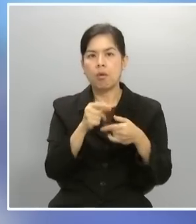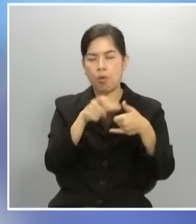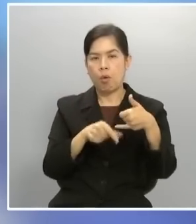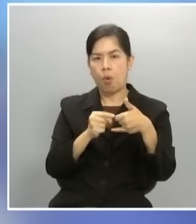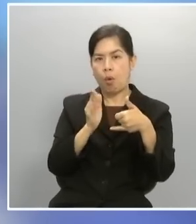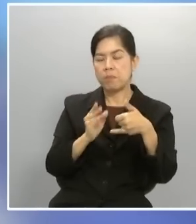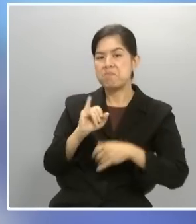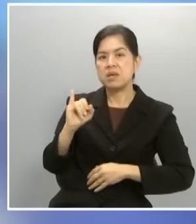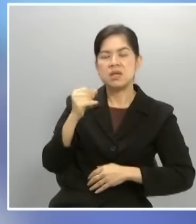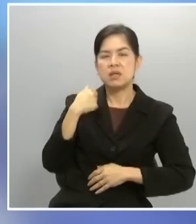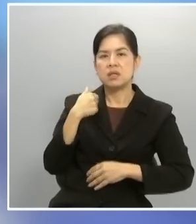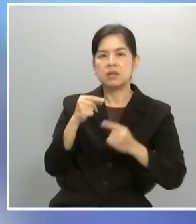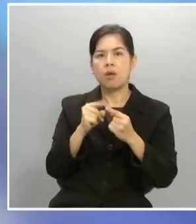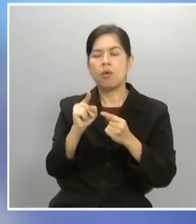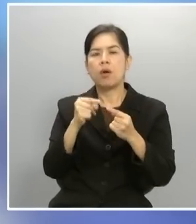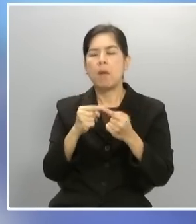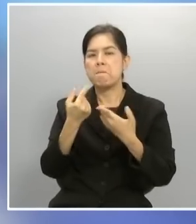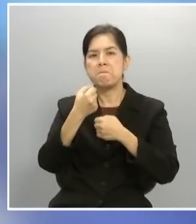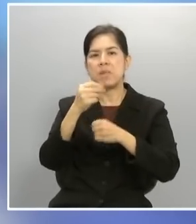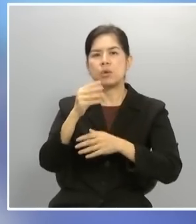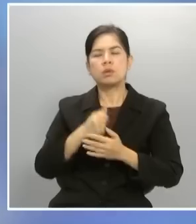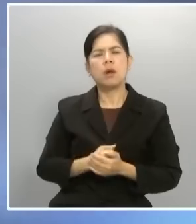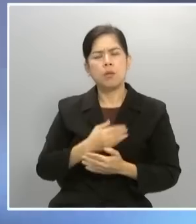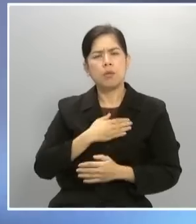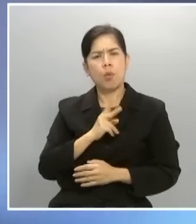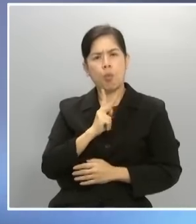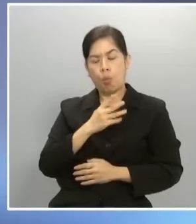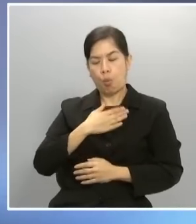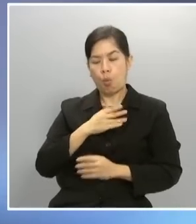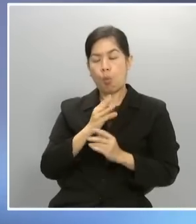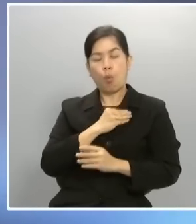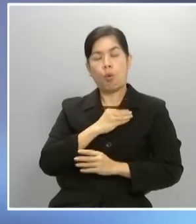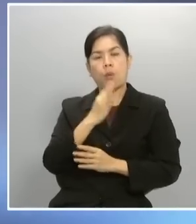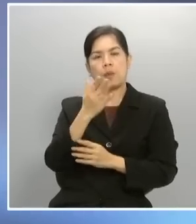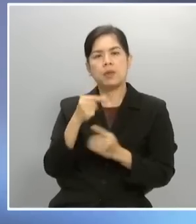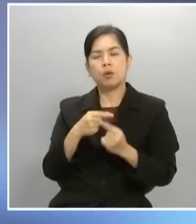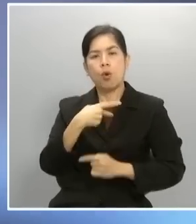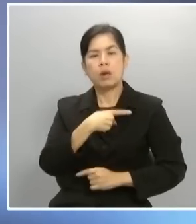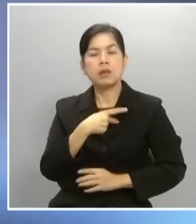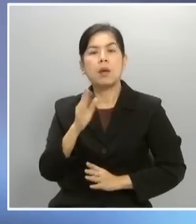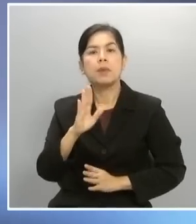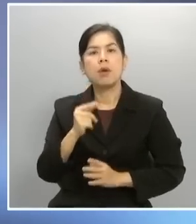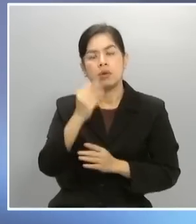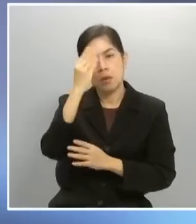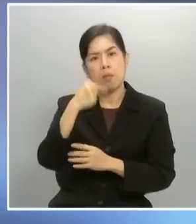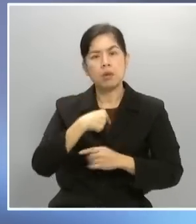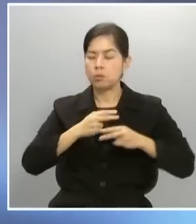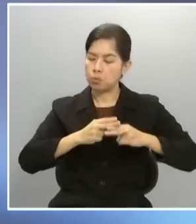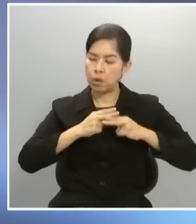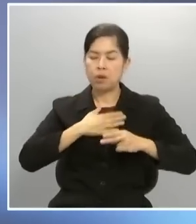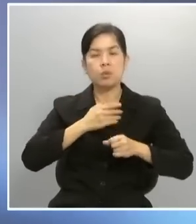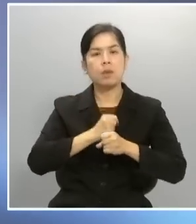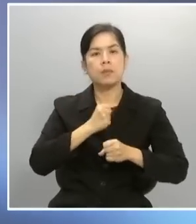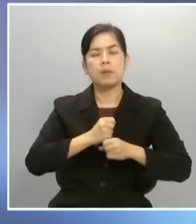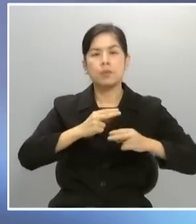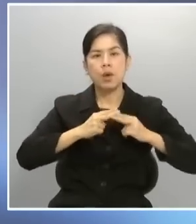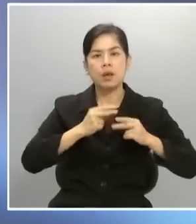เลิกกันแล้วไม่สนจ้าอันนี้ไม่ใช่นะฮกูไม่ต้องกลัวใครเพราะไม่ต้องเกรงใจหรือไว้หน้าใครเพราะกูทำมาด้วยตัวเองและกู